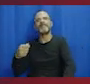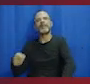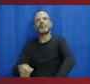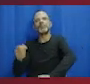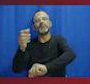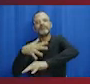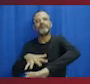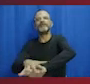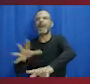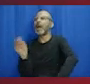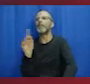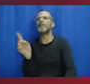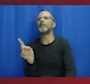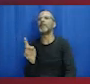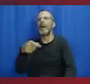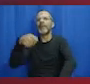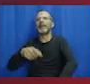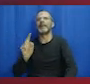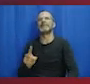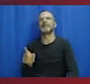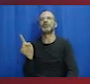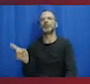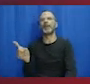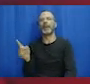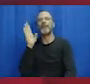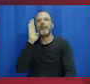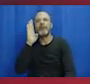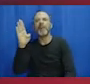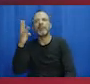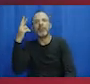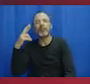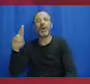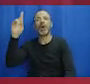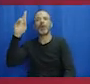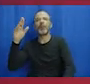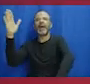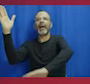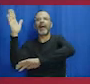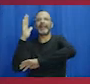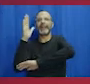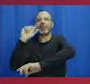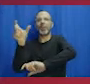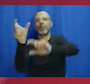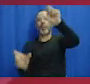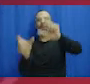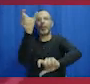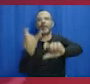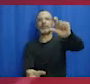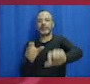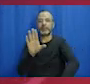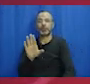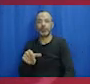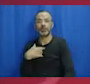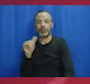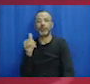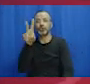قدر الإمكان مع أعضاء الكنيسة اللي هن يؤمنوا بفكرة الدولة لكل مواطنيها. في حدا